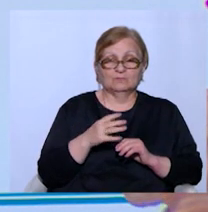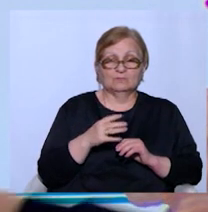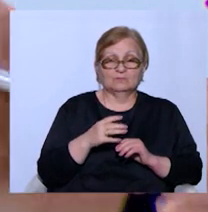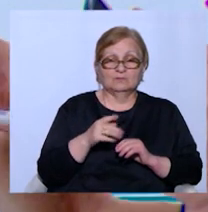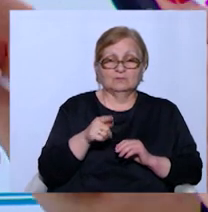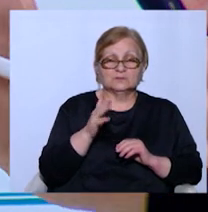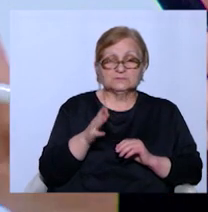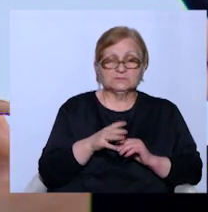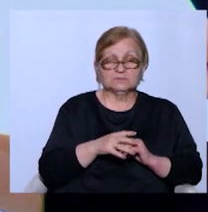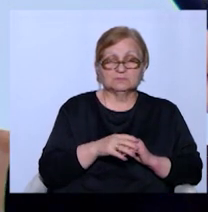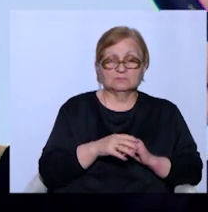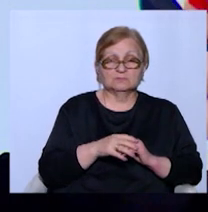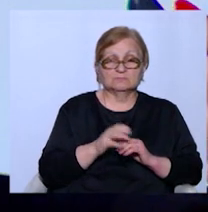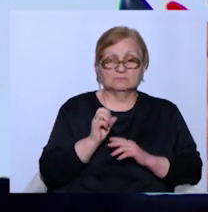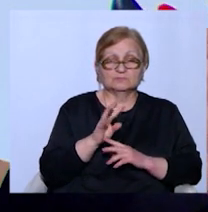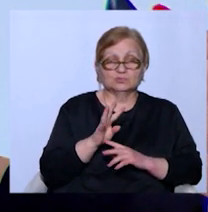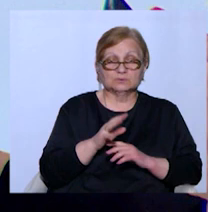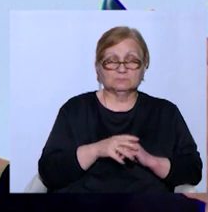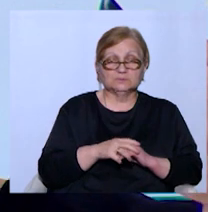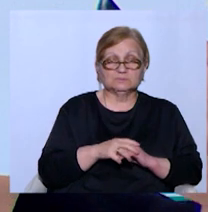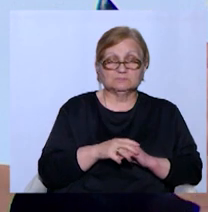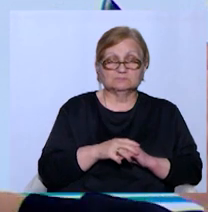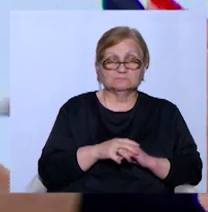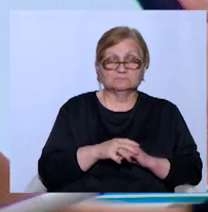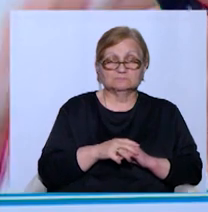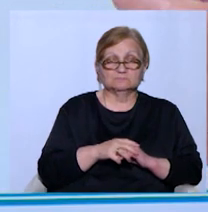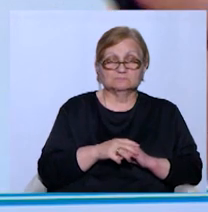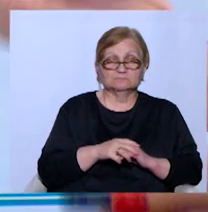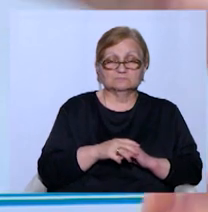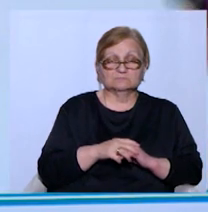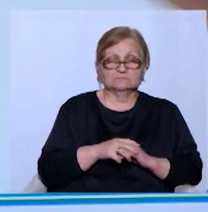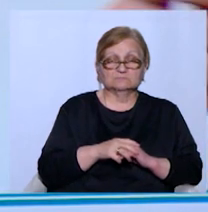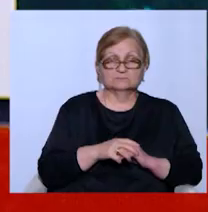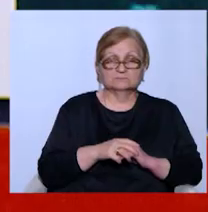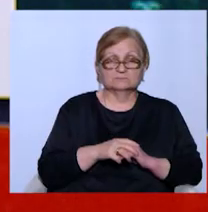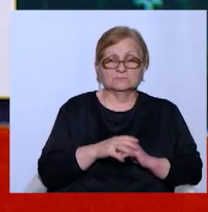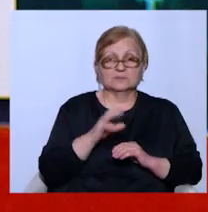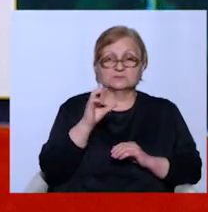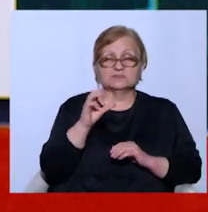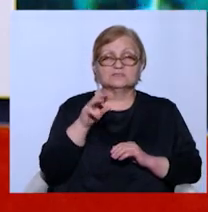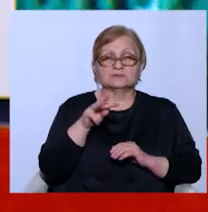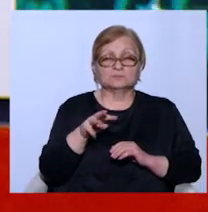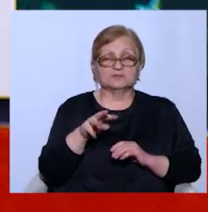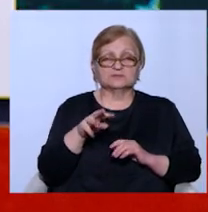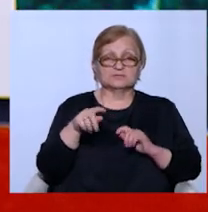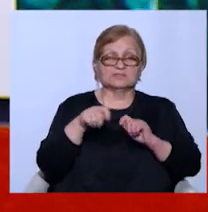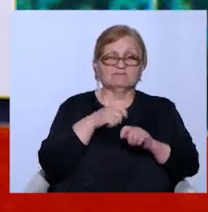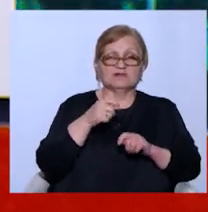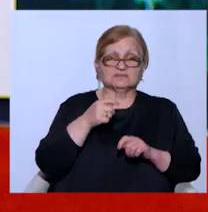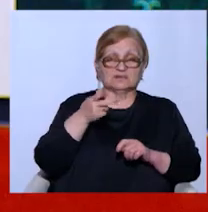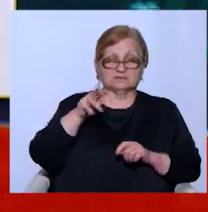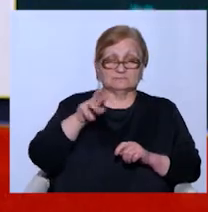და ეს იქნება 14. 14 სანტიმეტრ კვადრატი ან მეტრ კვადრატი, რა